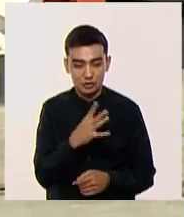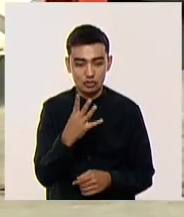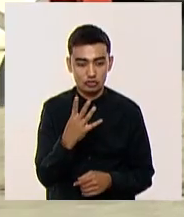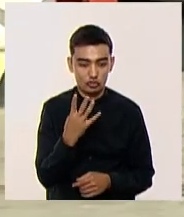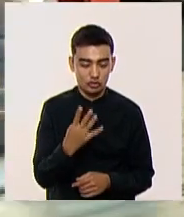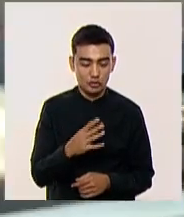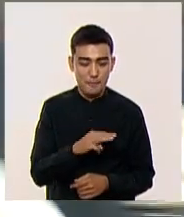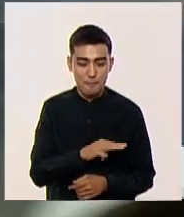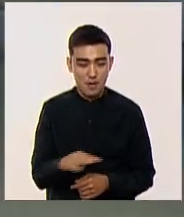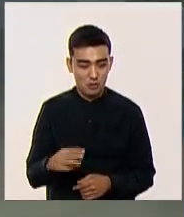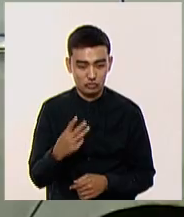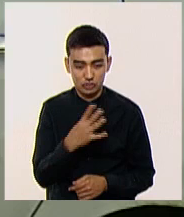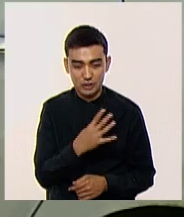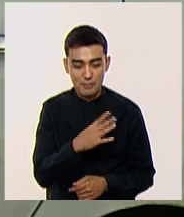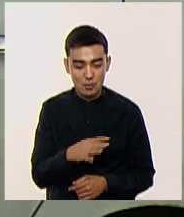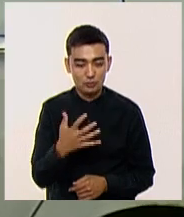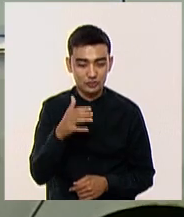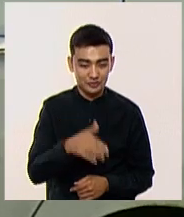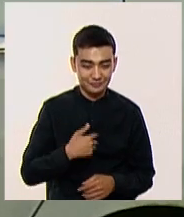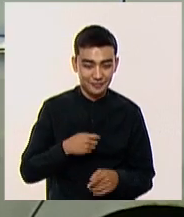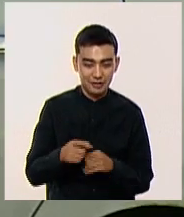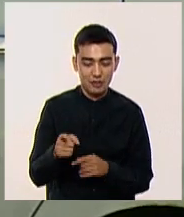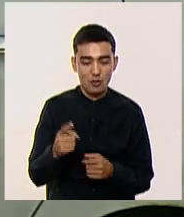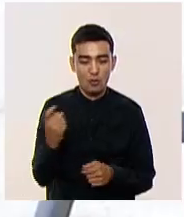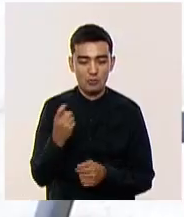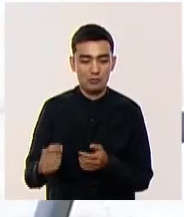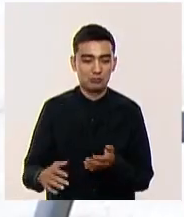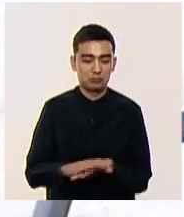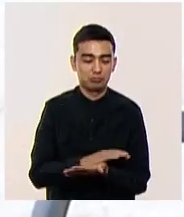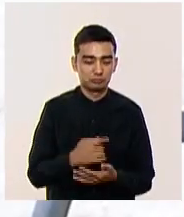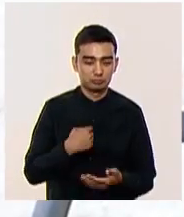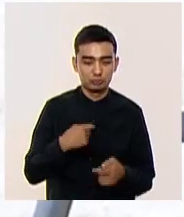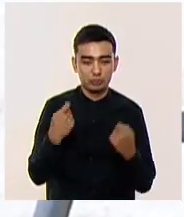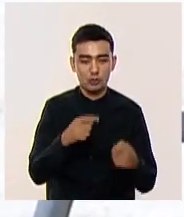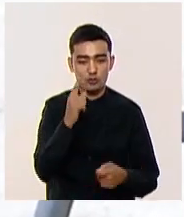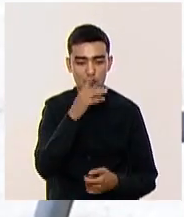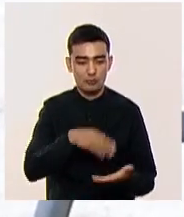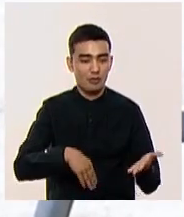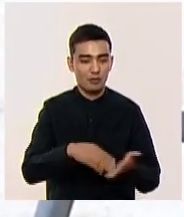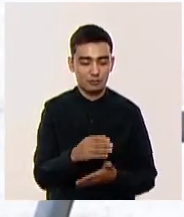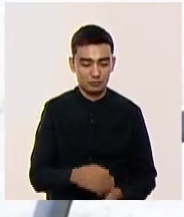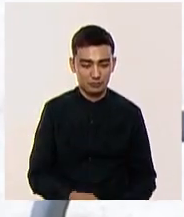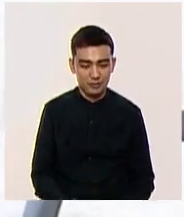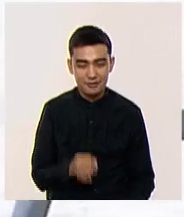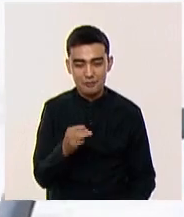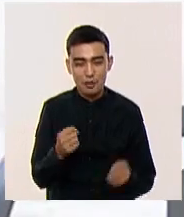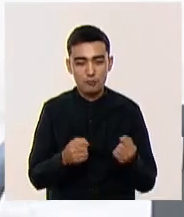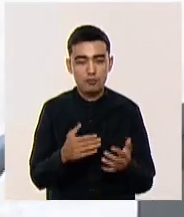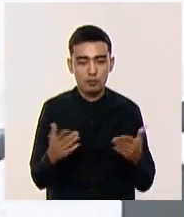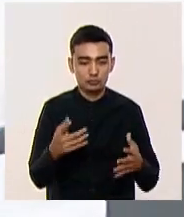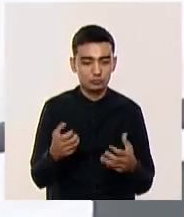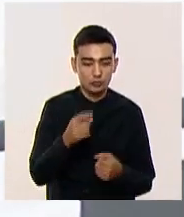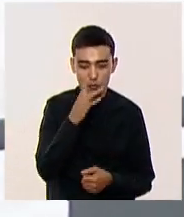4,5 миллиона тенге, хозяин отказался продавать автомобиль. Ну и говорит, больше машину ты не получишь. Я говорю, на основании